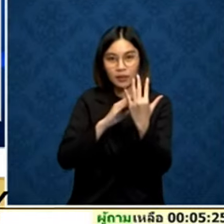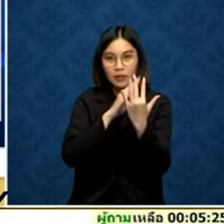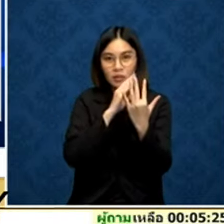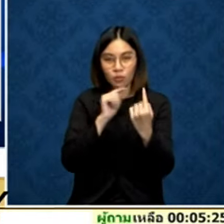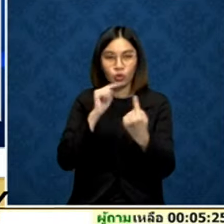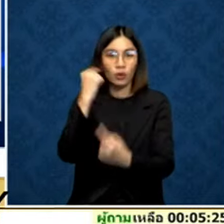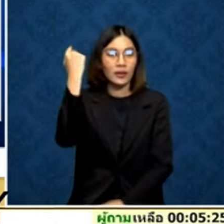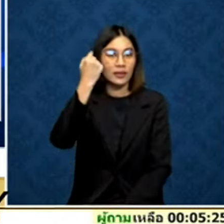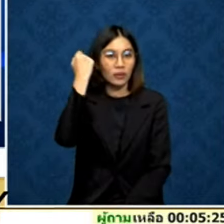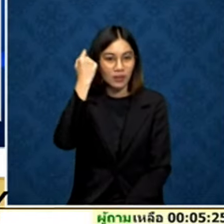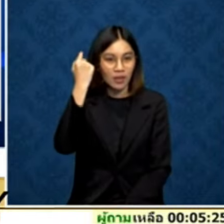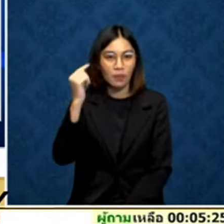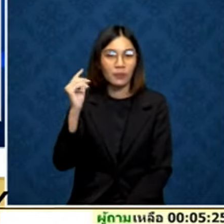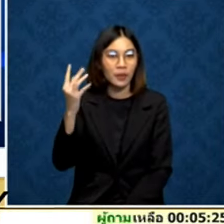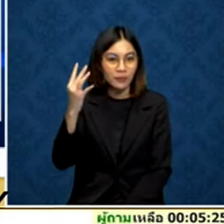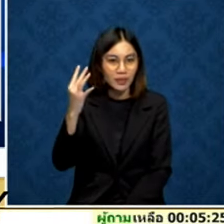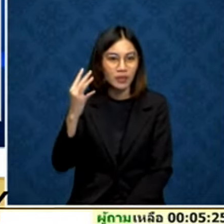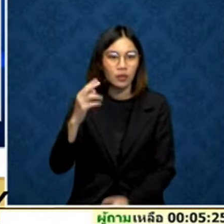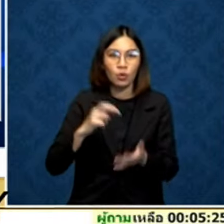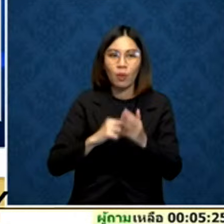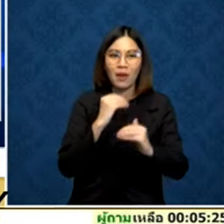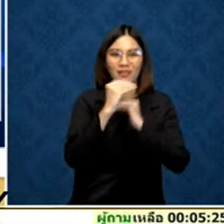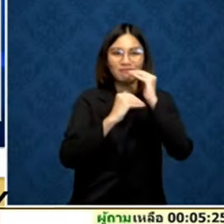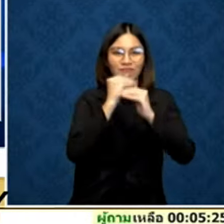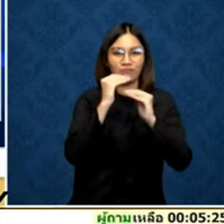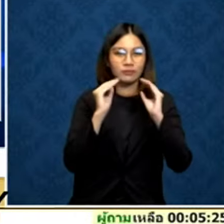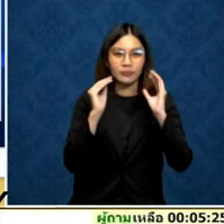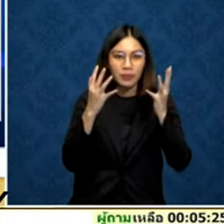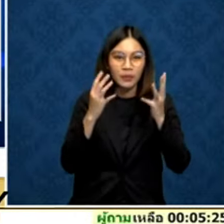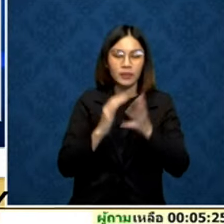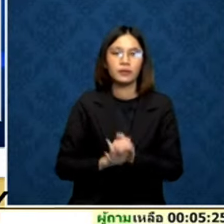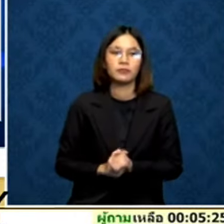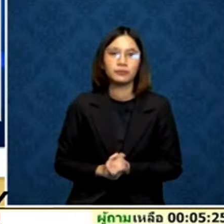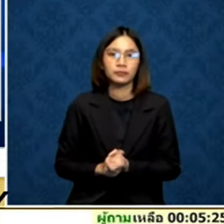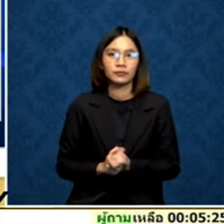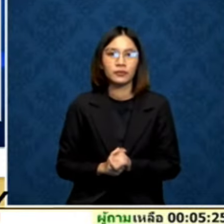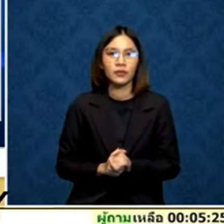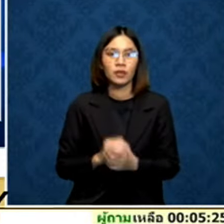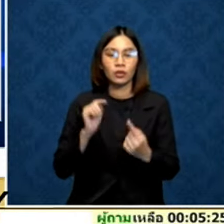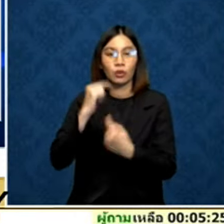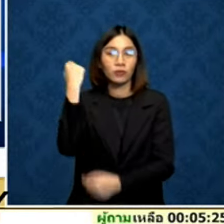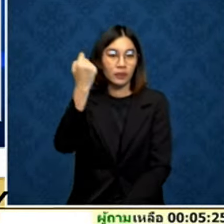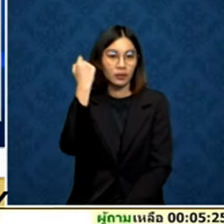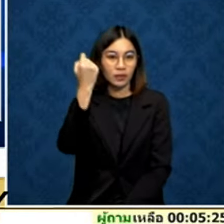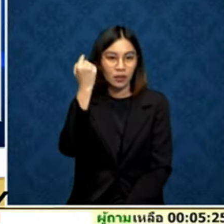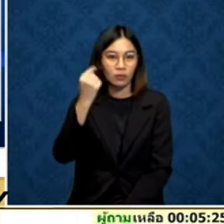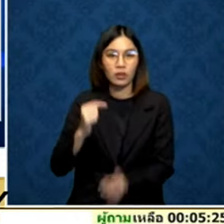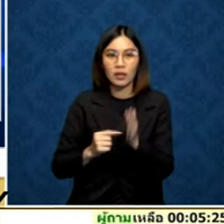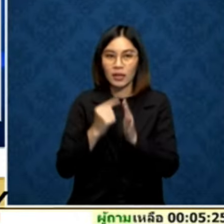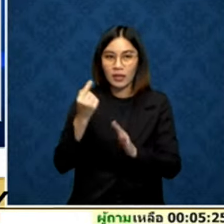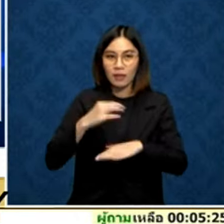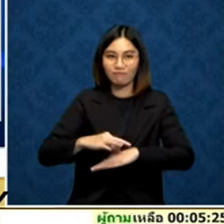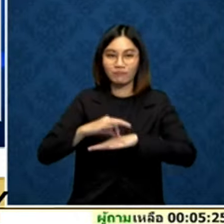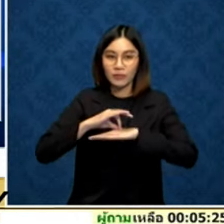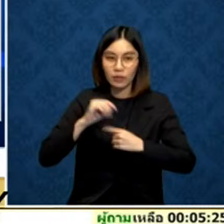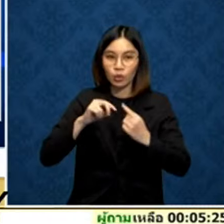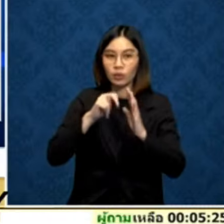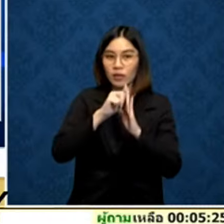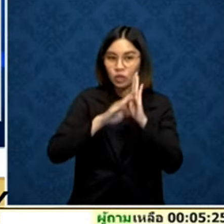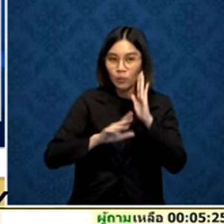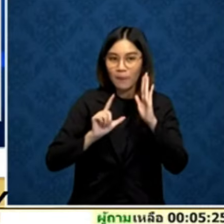เที่ยวออกไปเนี่ยก็ถือว่าไม่มีการเจริญเติบโตเท่าที่ควรนะครับซึ่งการท่องเที่ยวจริงๆแล้วเนี่ยตั้งแต่เราเข้ามาเนี่ยก็เป็นการใช้นโยบายห